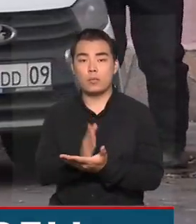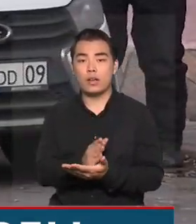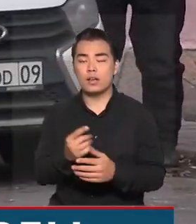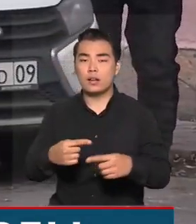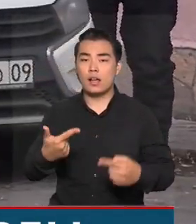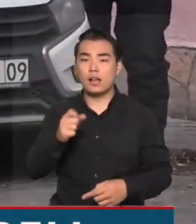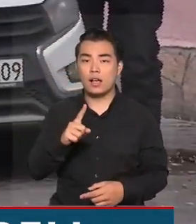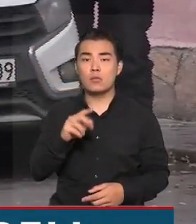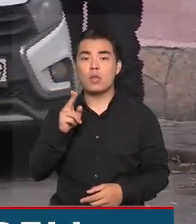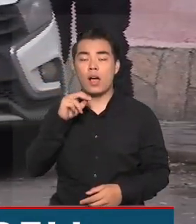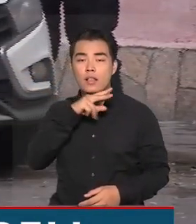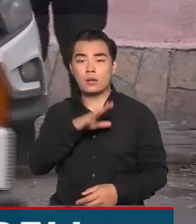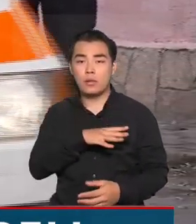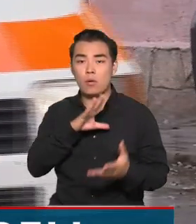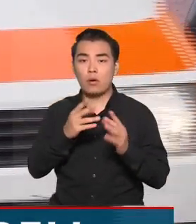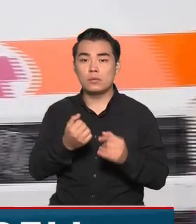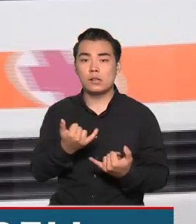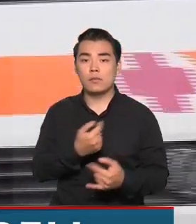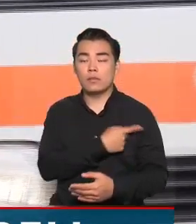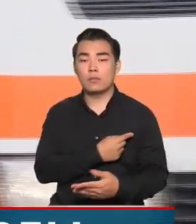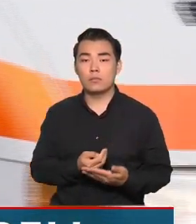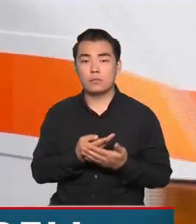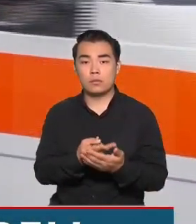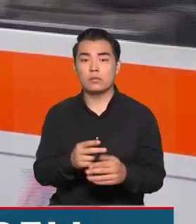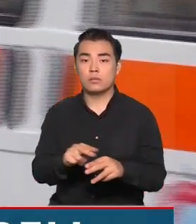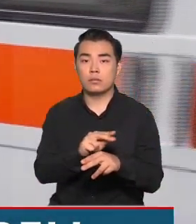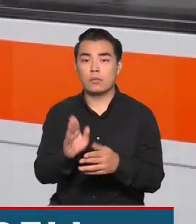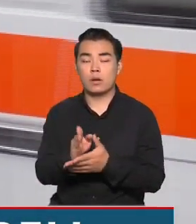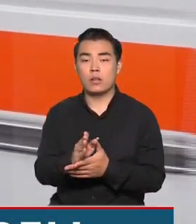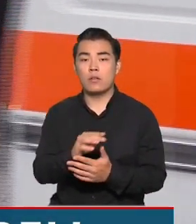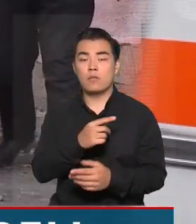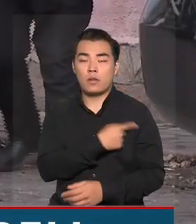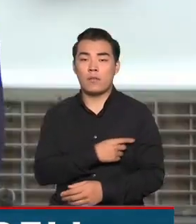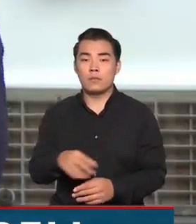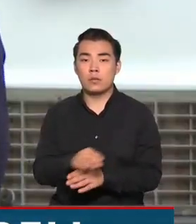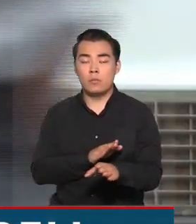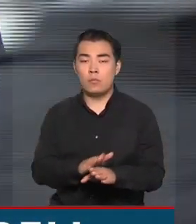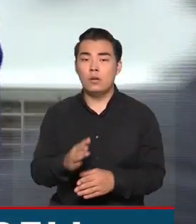деңгейде газдан уланғандар токсикология бөлімшесінде ем алуда. Дәрігерлер құрамы да толық. Жалпы